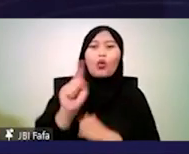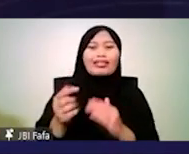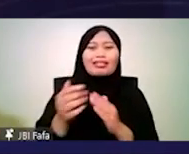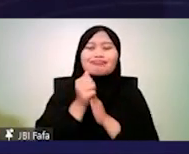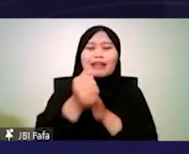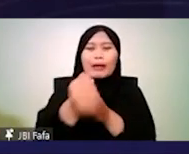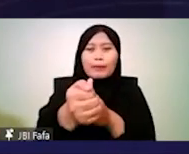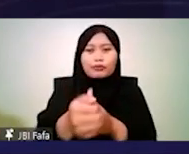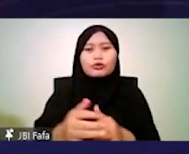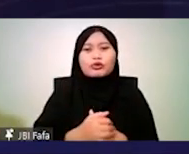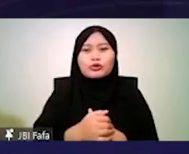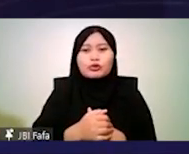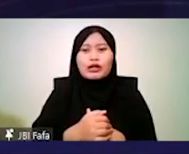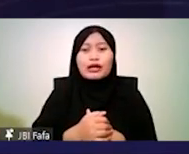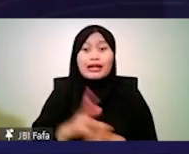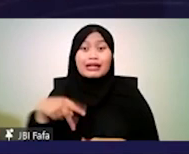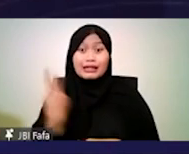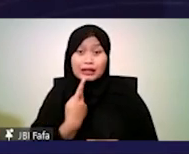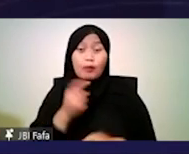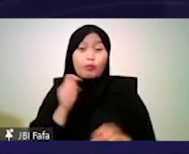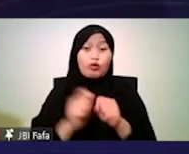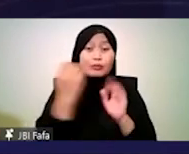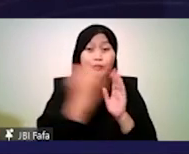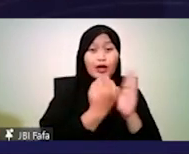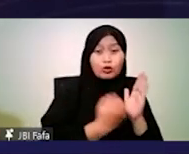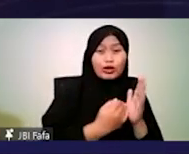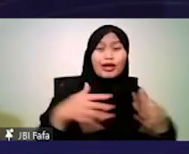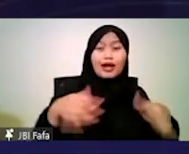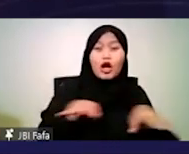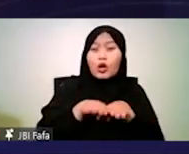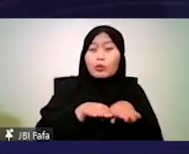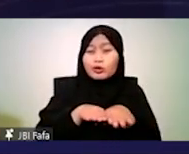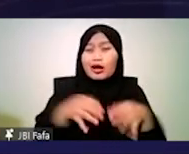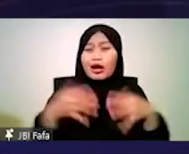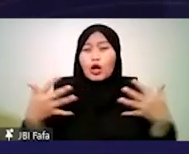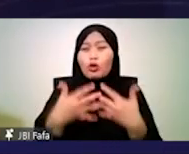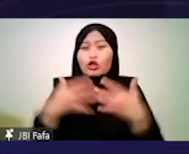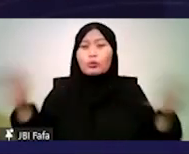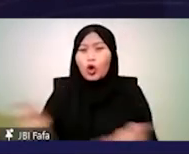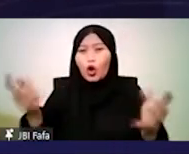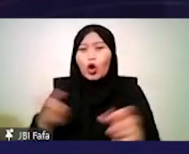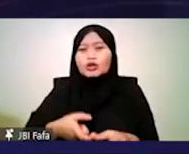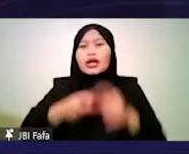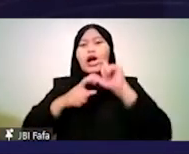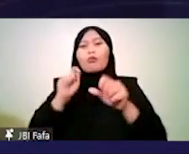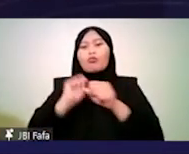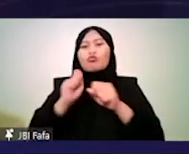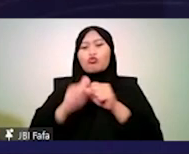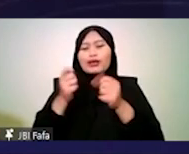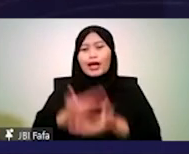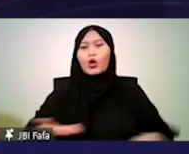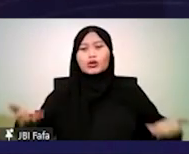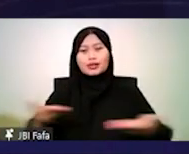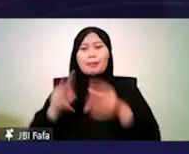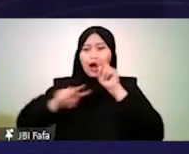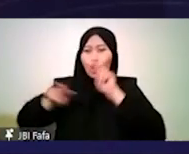itu sedang kita juga regulasi yang harmonis kita mendorong staf membuat ekosistem dan pengawasan Dana Desa